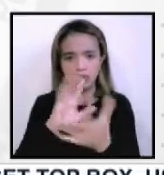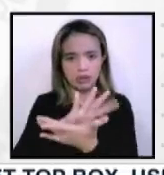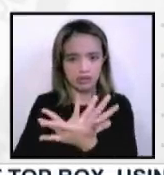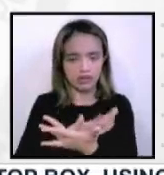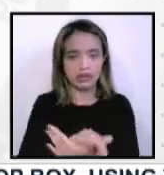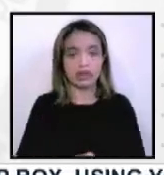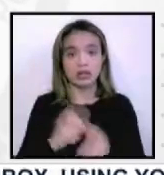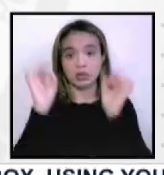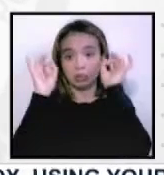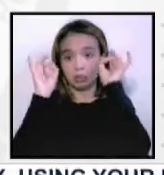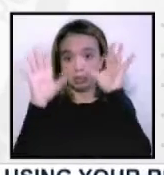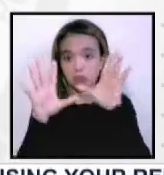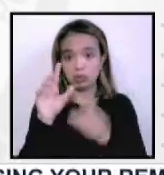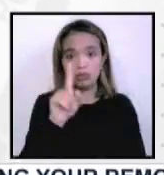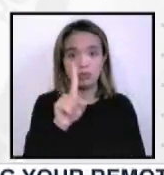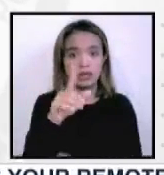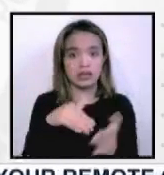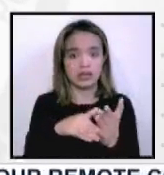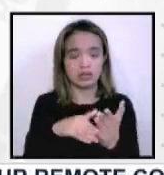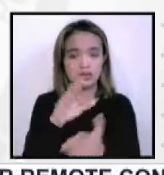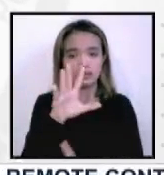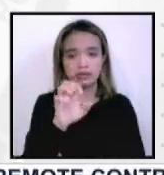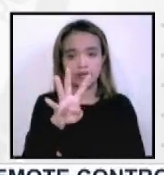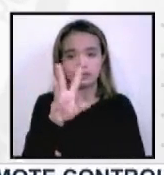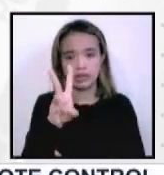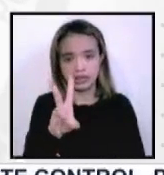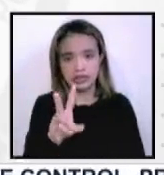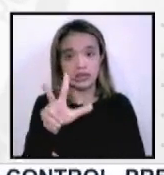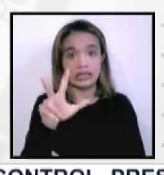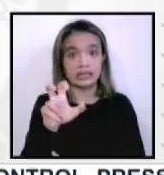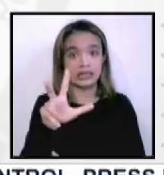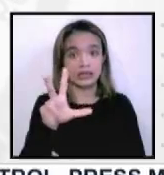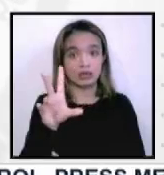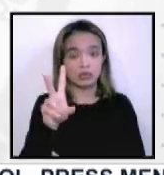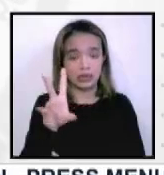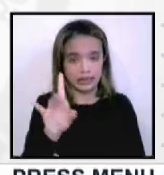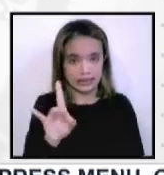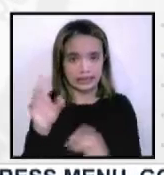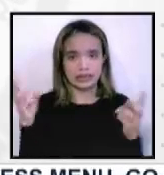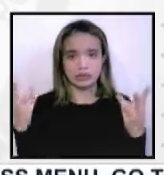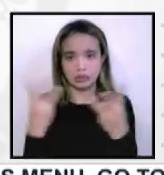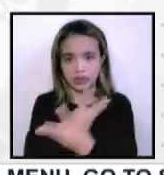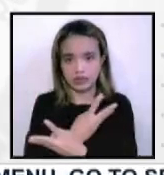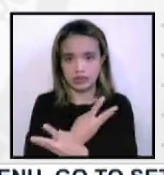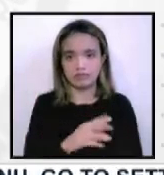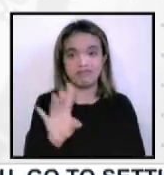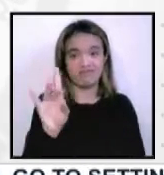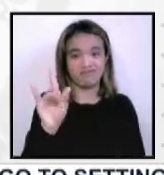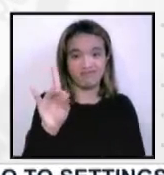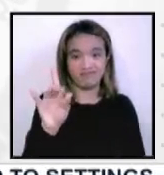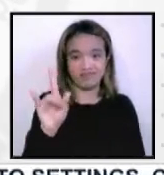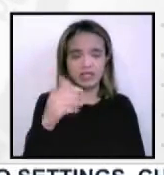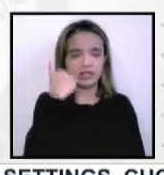1,546 severe at 328 ang critical. 18 naman ang bagong nasawi, kaya nasa